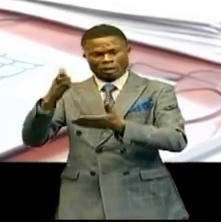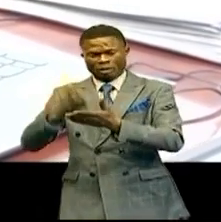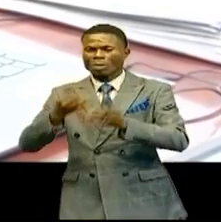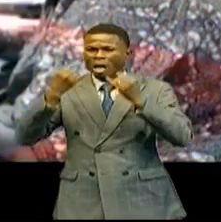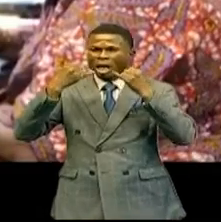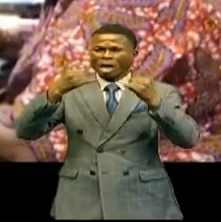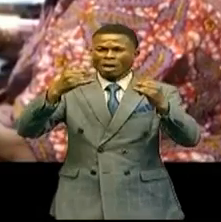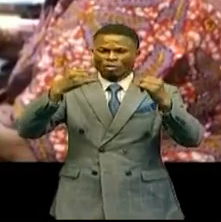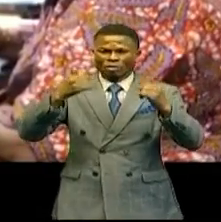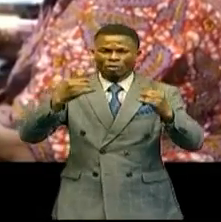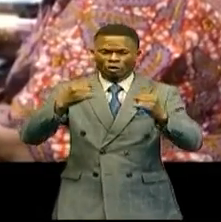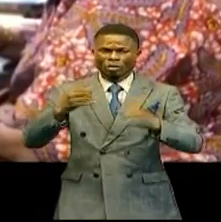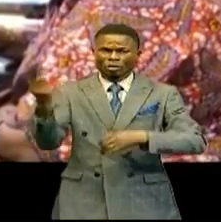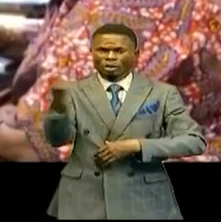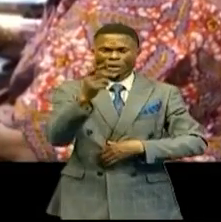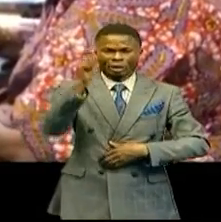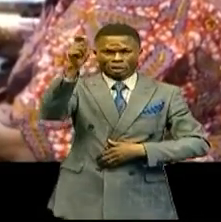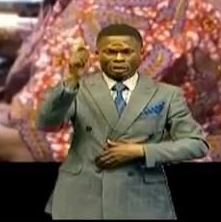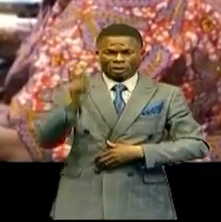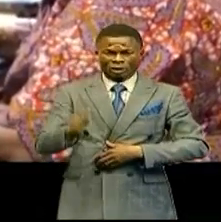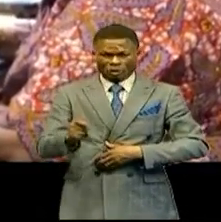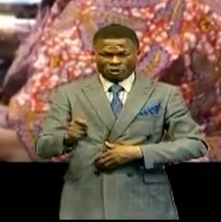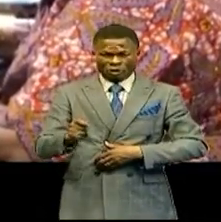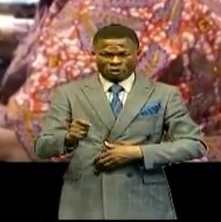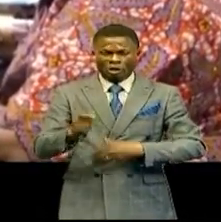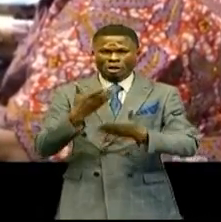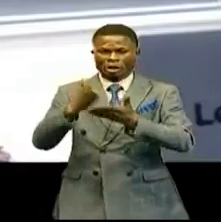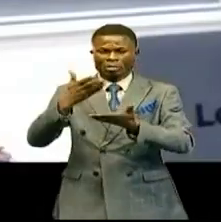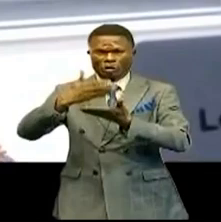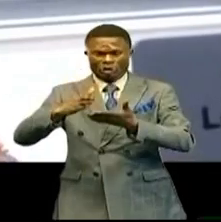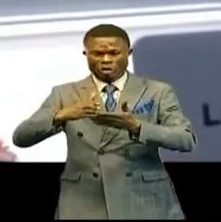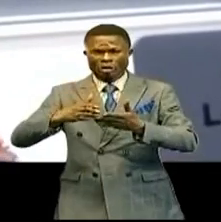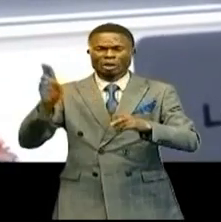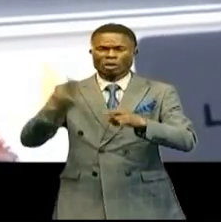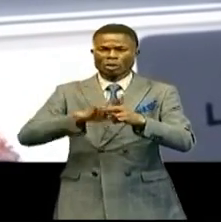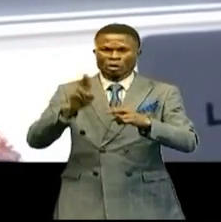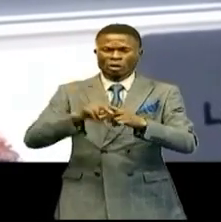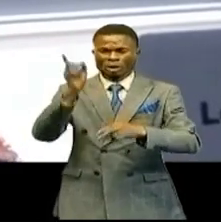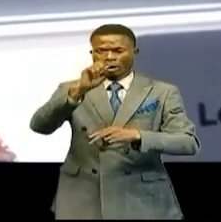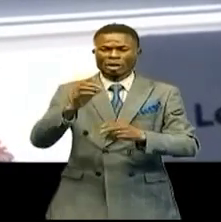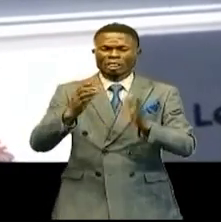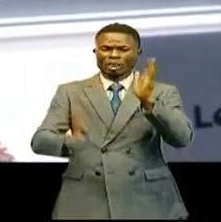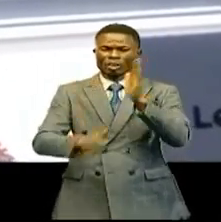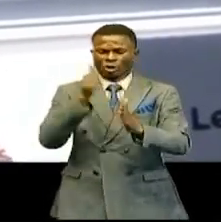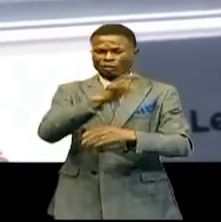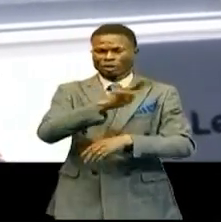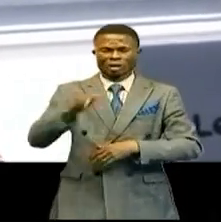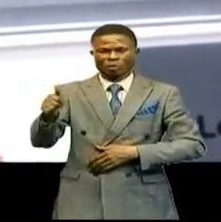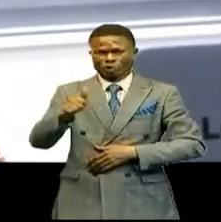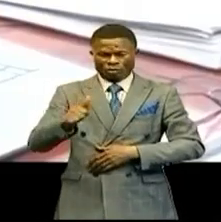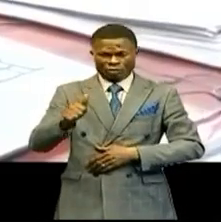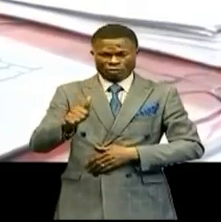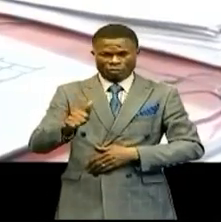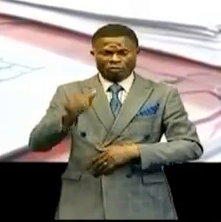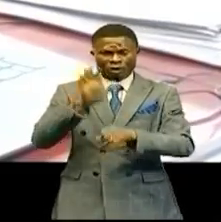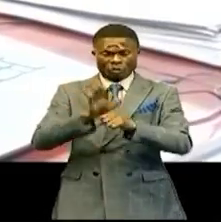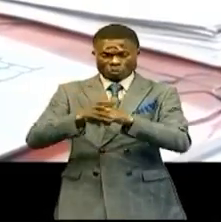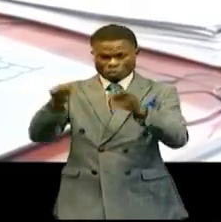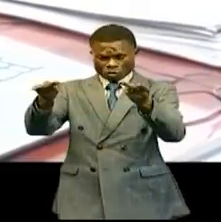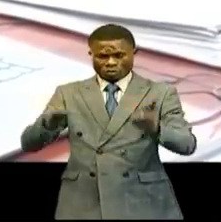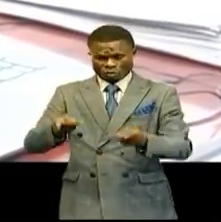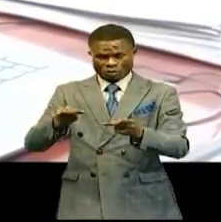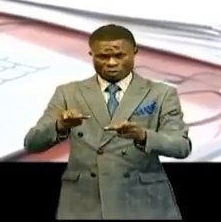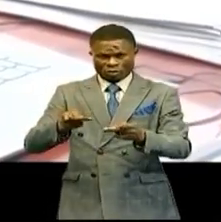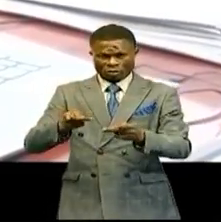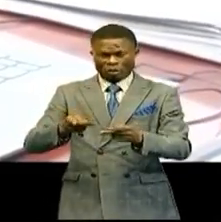renseignements, les deux armées sont passées à la phase d'exécution le 30 novembre 2021. Plusieurs cibles ont essuyé